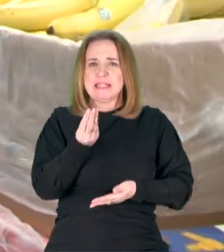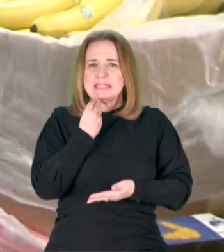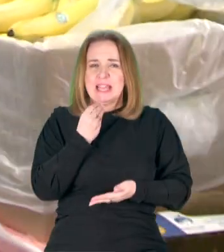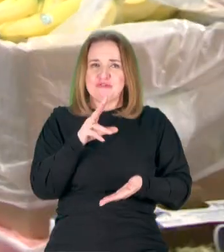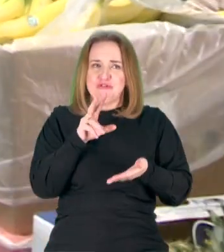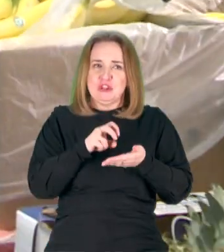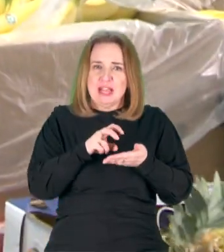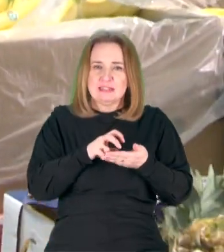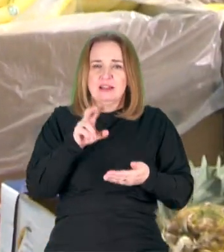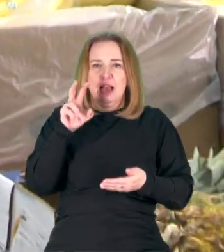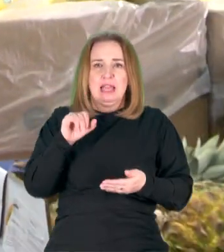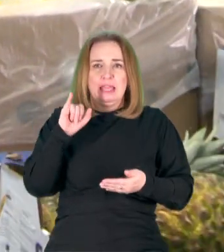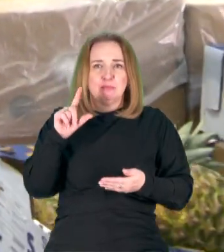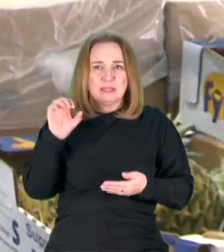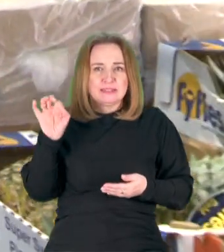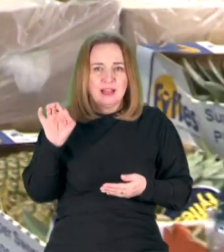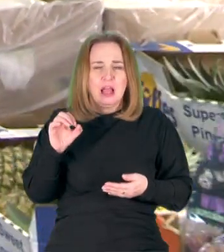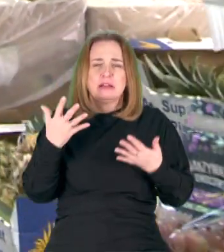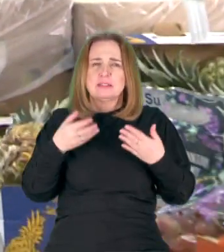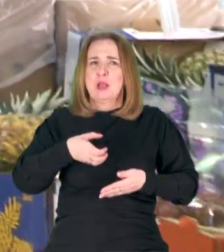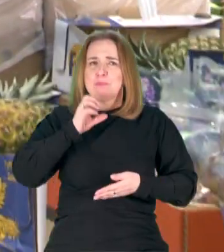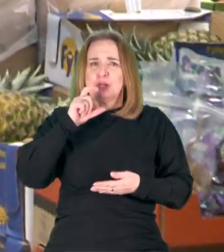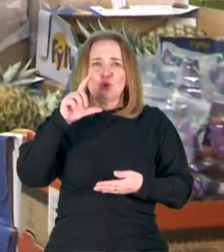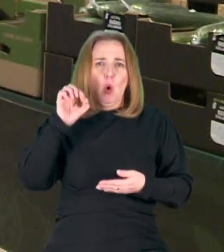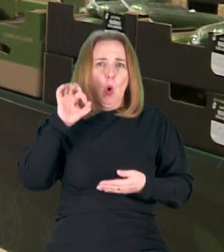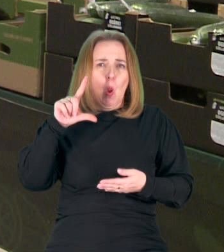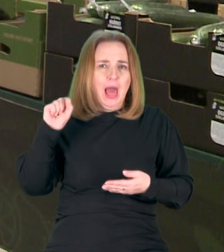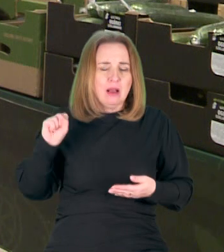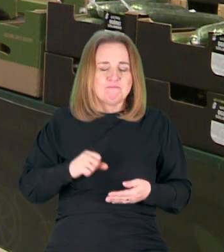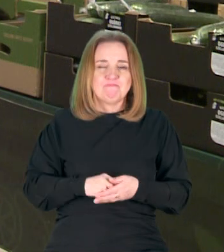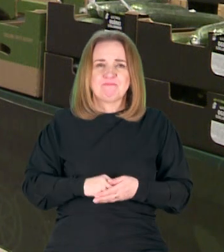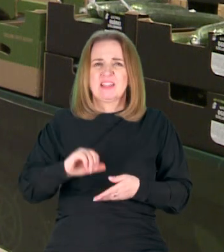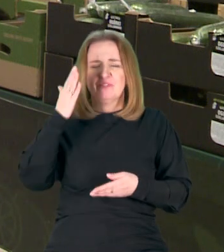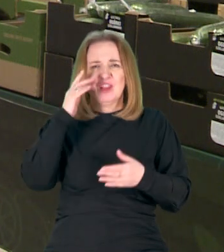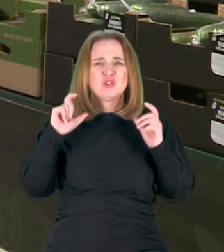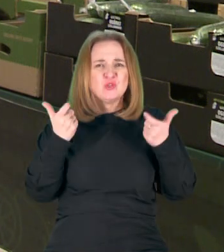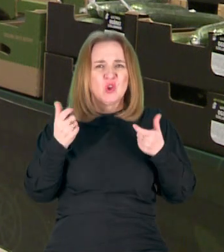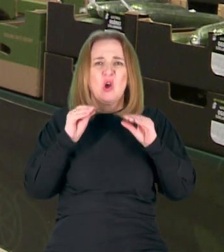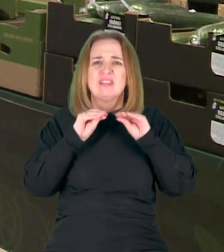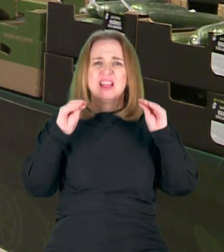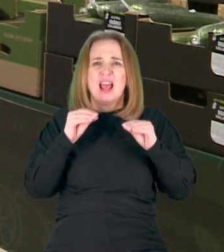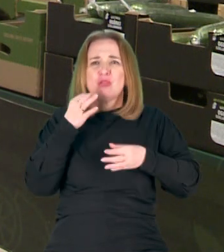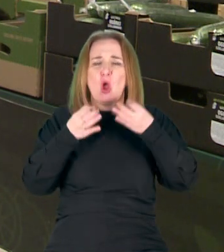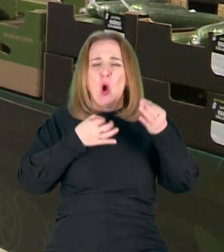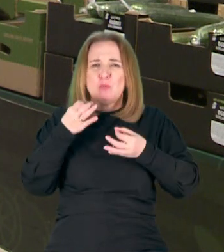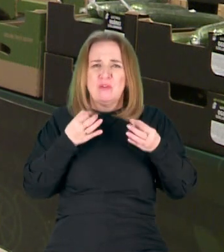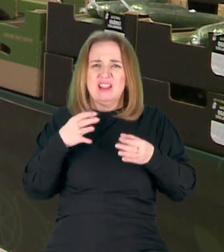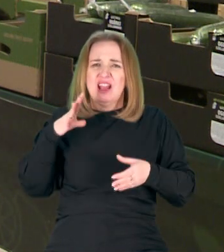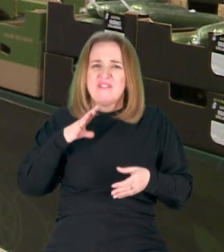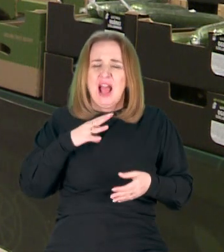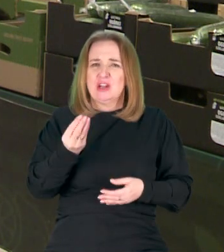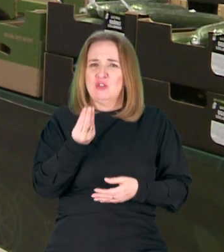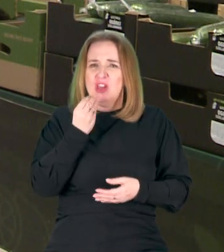Ja to bym zjadła ciastka, chipsy albo wypiła kolę. A wiesz co? Mój trener zawsze powtarza, że zamiast